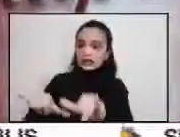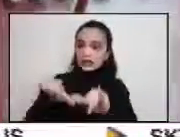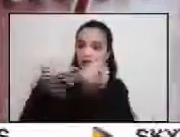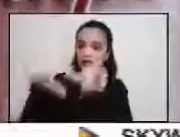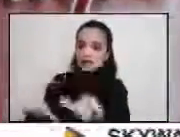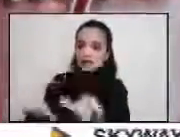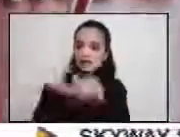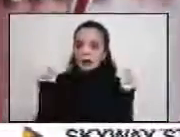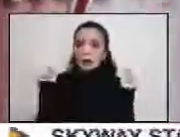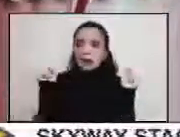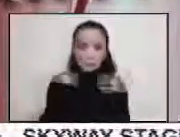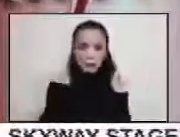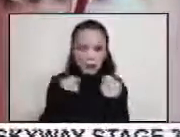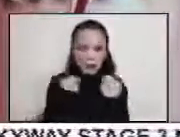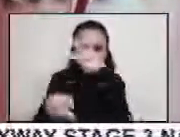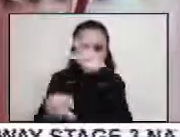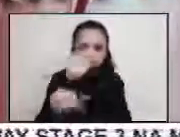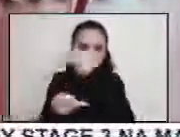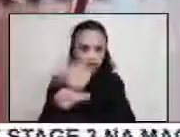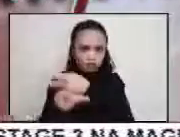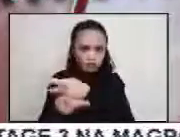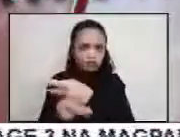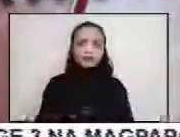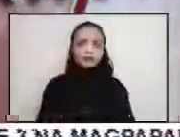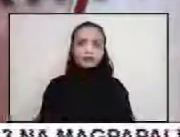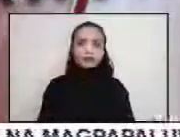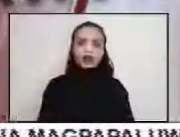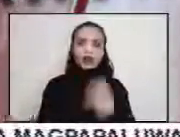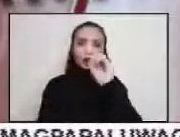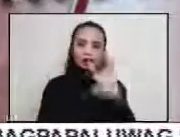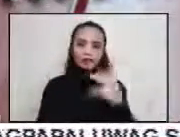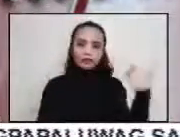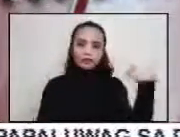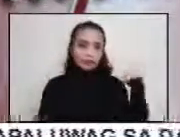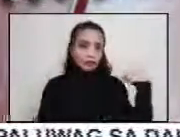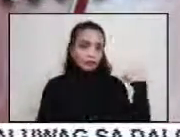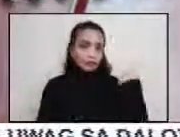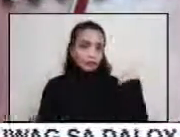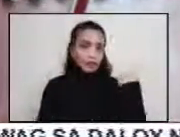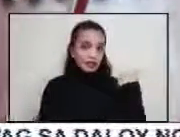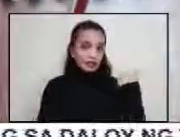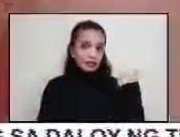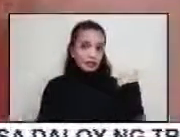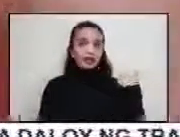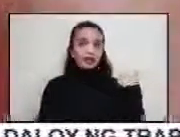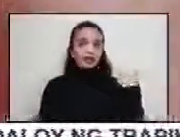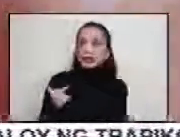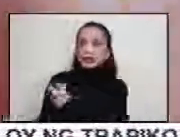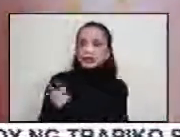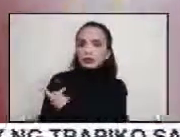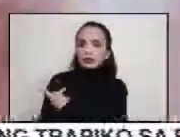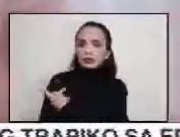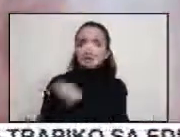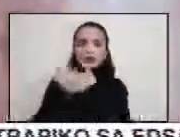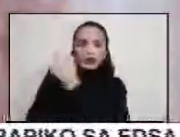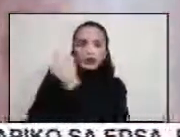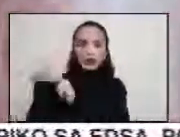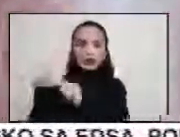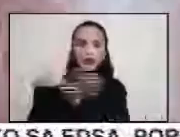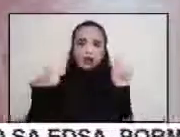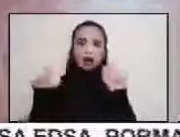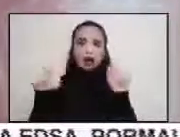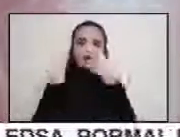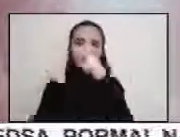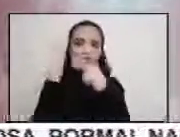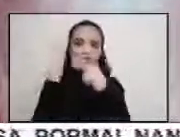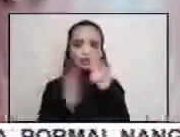vaccine. Bakuna din yan. I-orderin po yan ng ating pamahalaan para nga talaga naman masiguro na talagang mabigyan ng chance yung mga